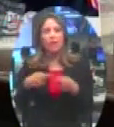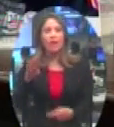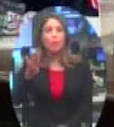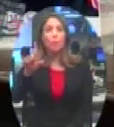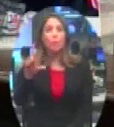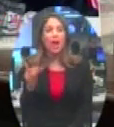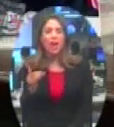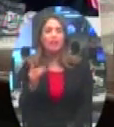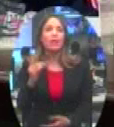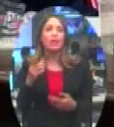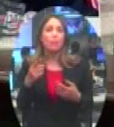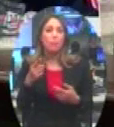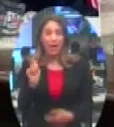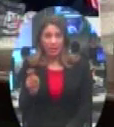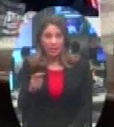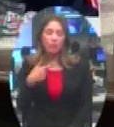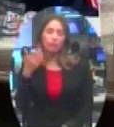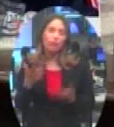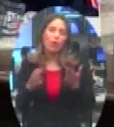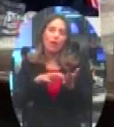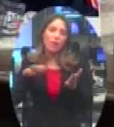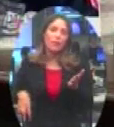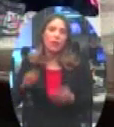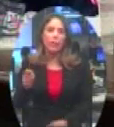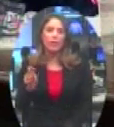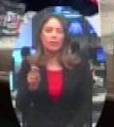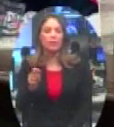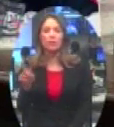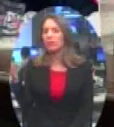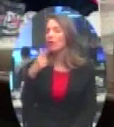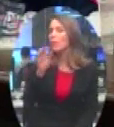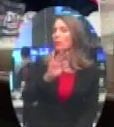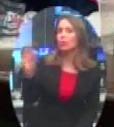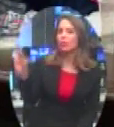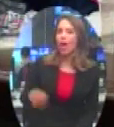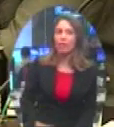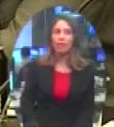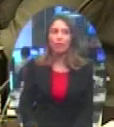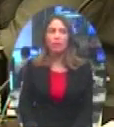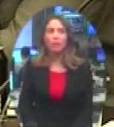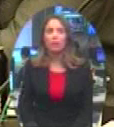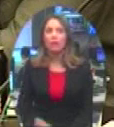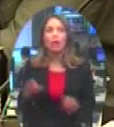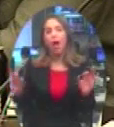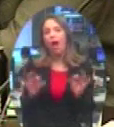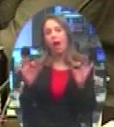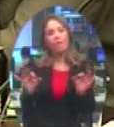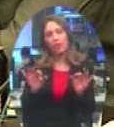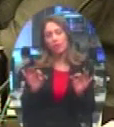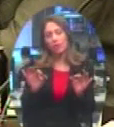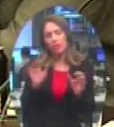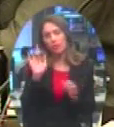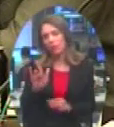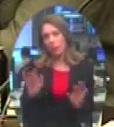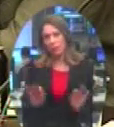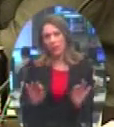גם שוקל להתפטר מהכנסת. אני גם שוקל... אפשר למנוע